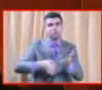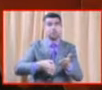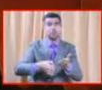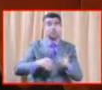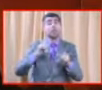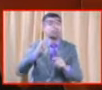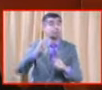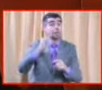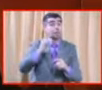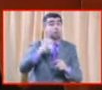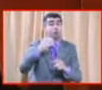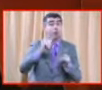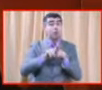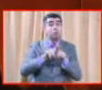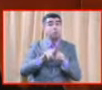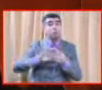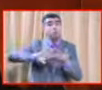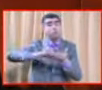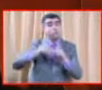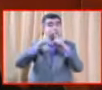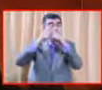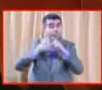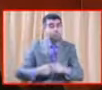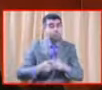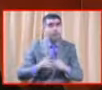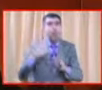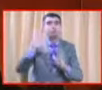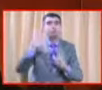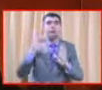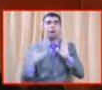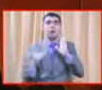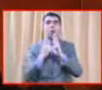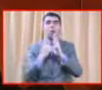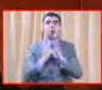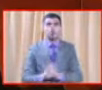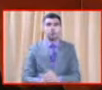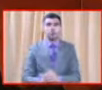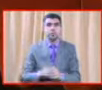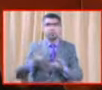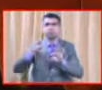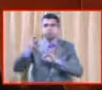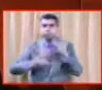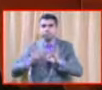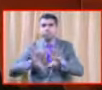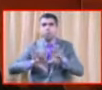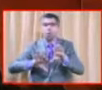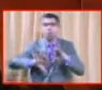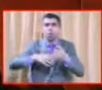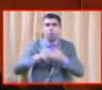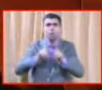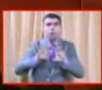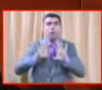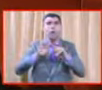دعم يوازي أو يتجاوز 50,000 درهم. المعايير والتفاصيل كل ذلك موجود